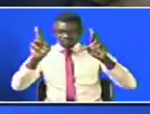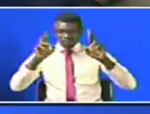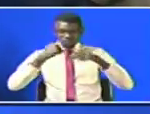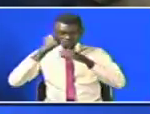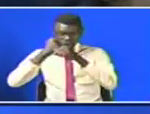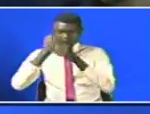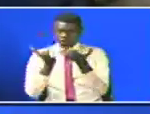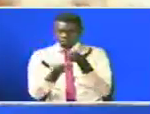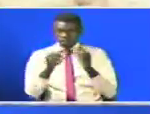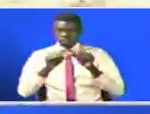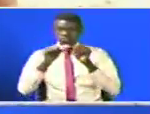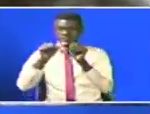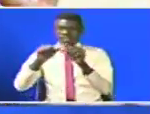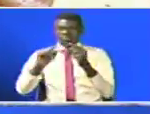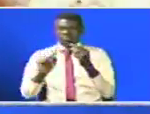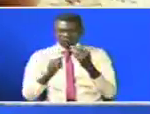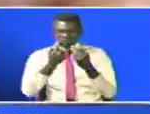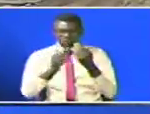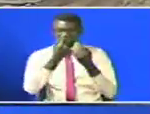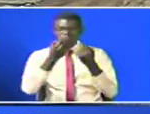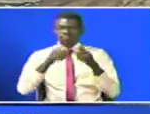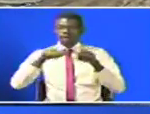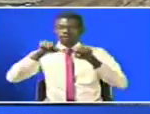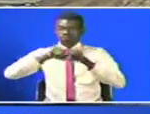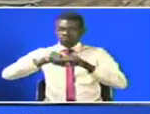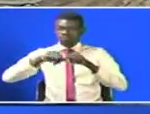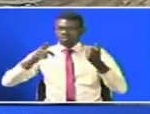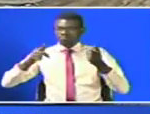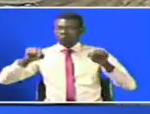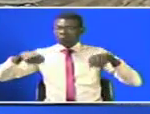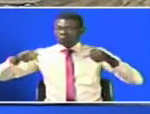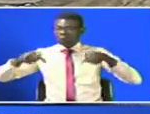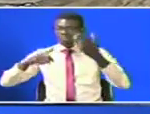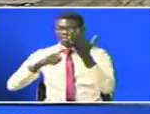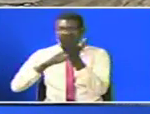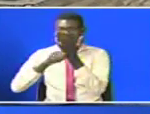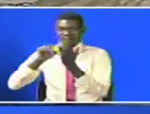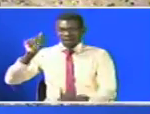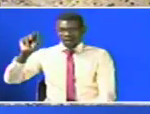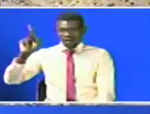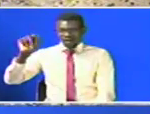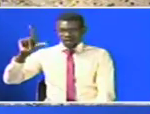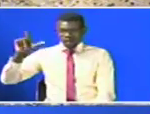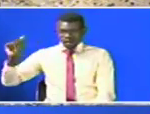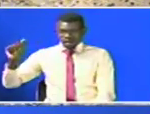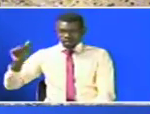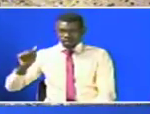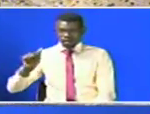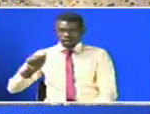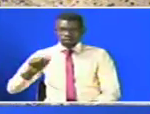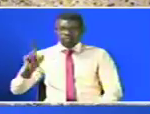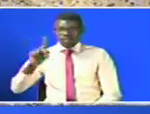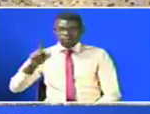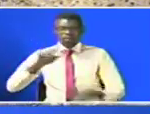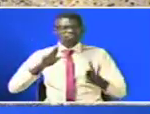kuendeleza biashara yake ya kutengeneza viatu vya magurudumu maarufu Akala. Soko nzuri ni hapa Nairobi kwa sababu tayari